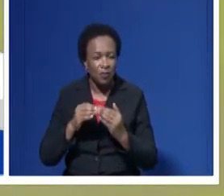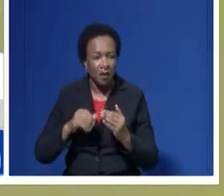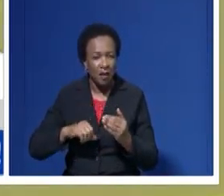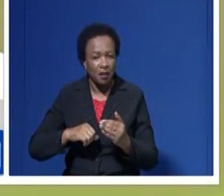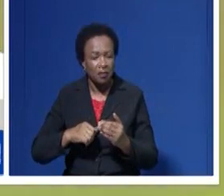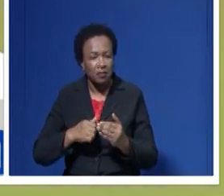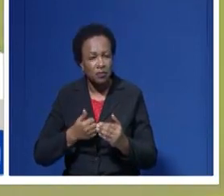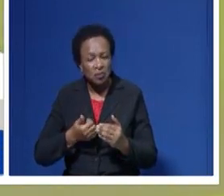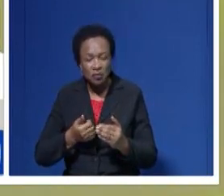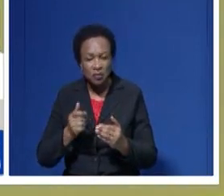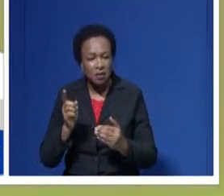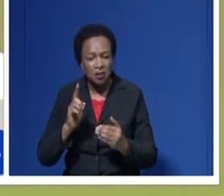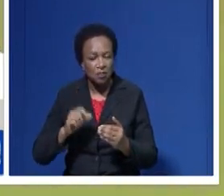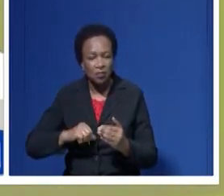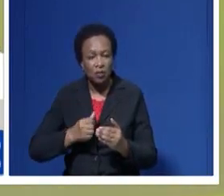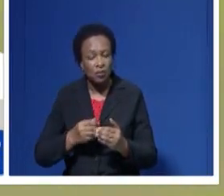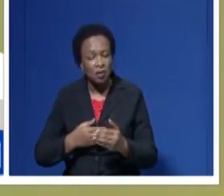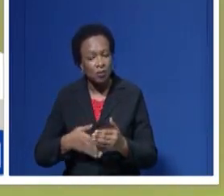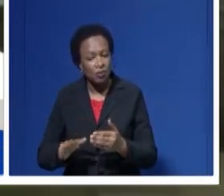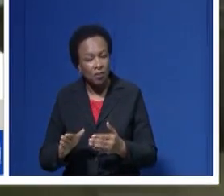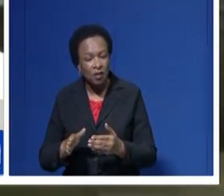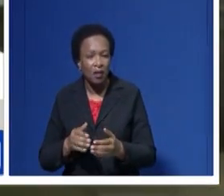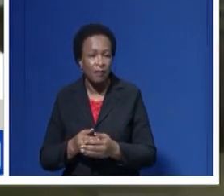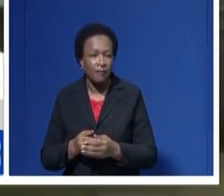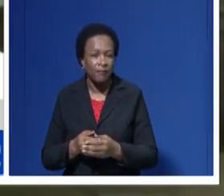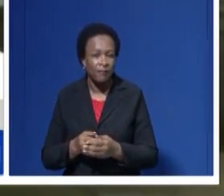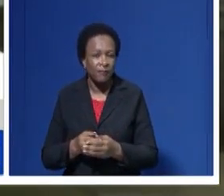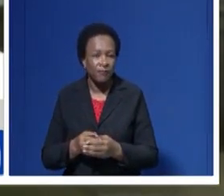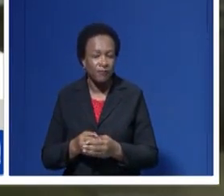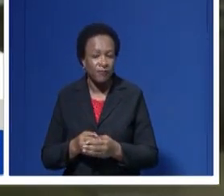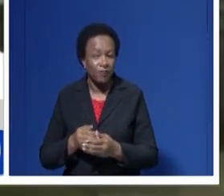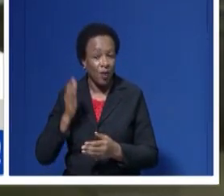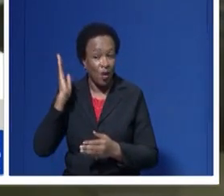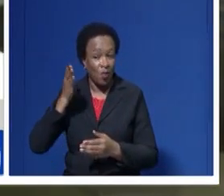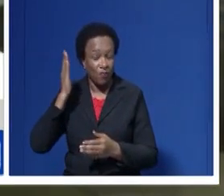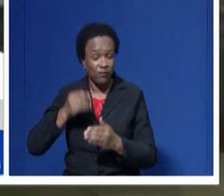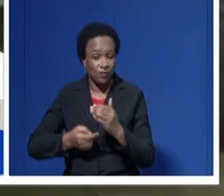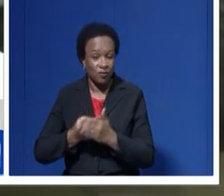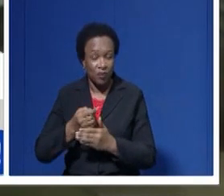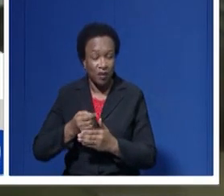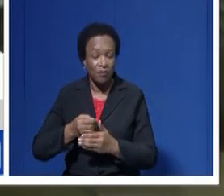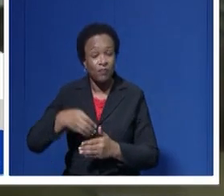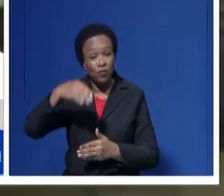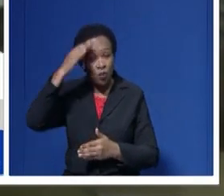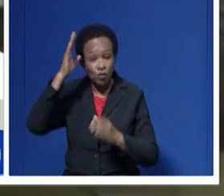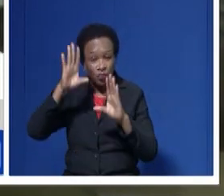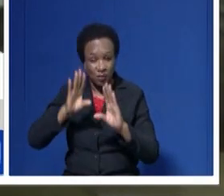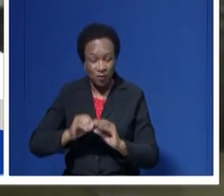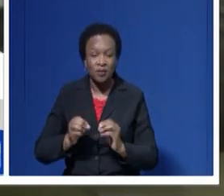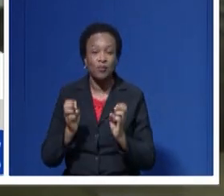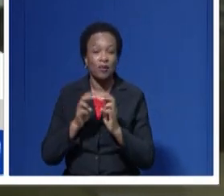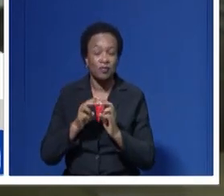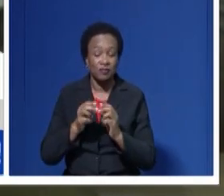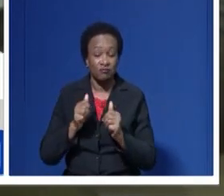na msongamano wa watu. Okay. Na kunawa mikono kwa sana. Okay. Wakufunzi kutoka chuo cha uhasibu Arusha wanayo